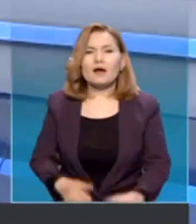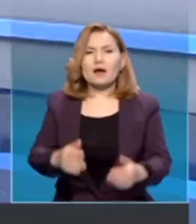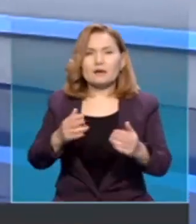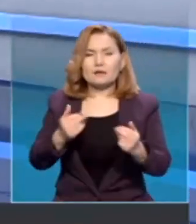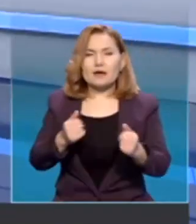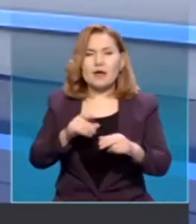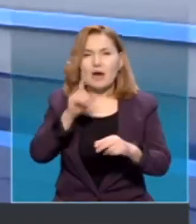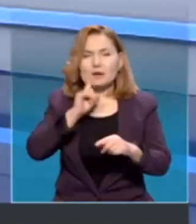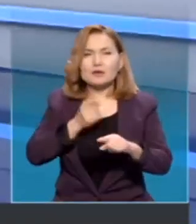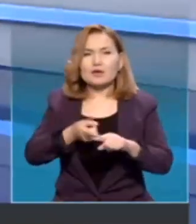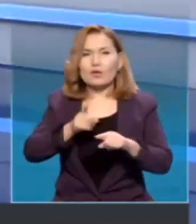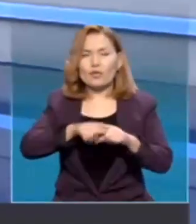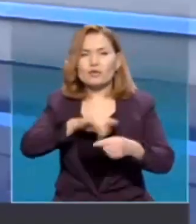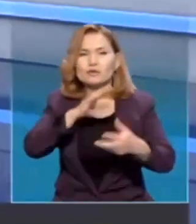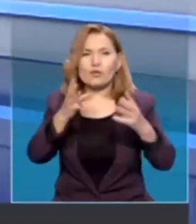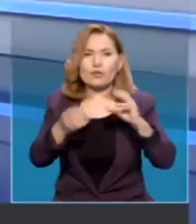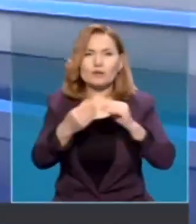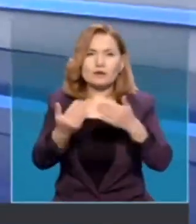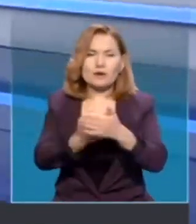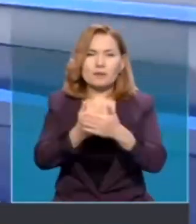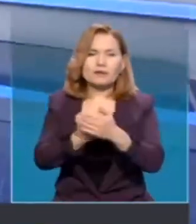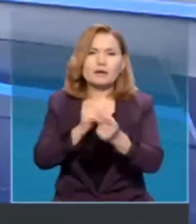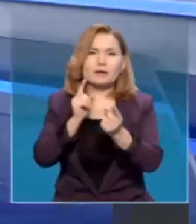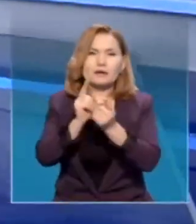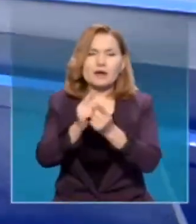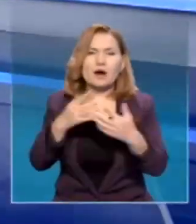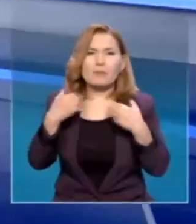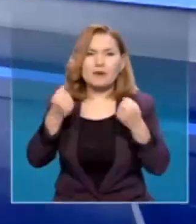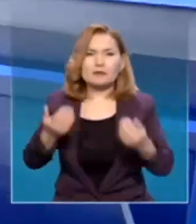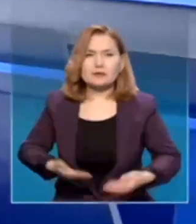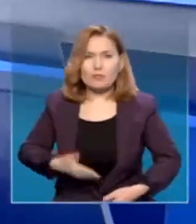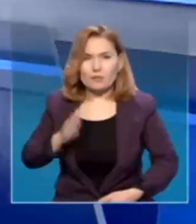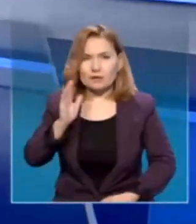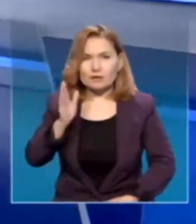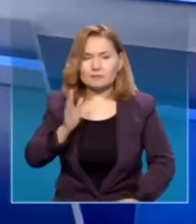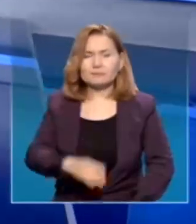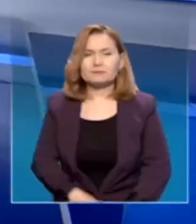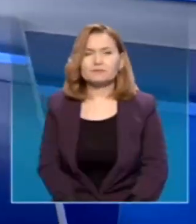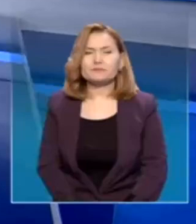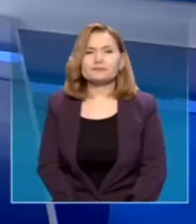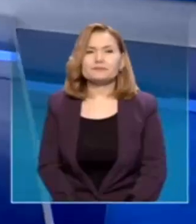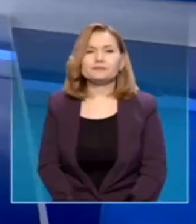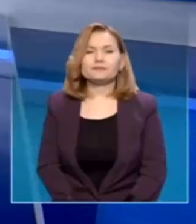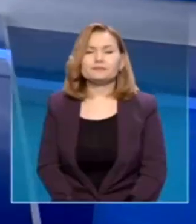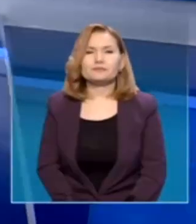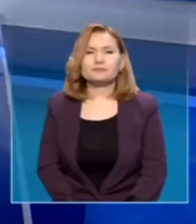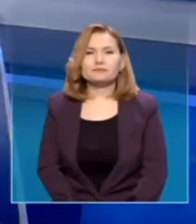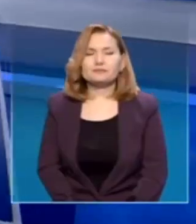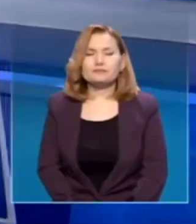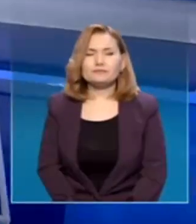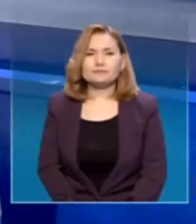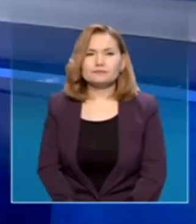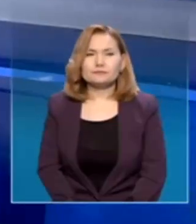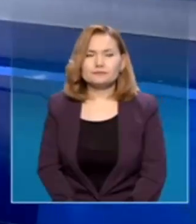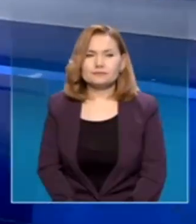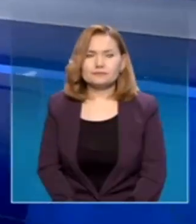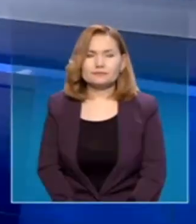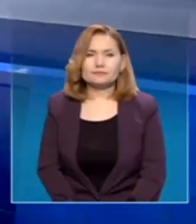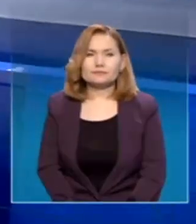Бүгінгі айтарымыз осы, алда ауа райы болжамы. Естеріңізге сала өтейін ұлттық арнаның жаңалықтарын экранда көрсетілген QR-код